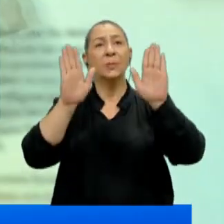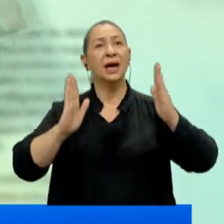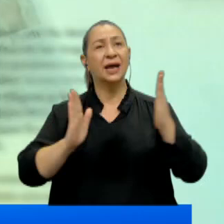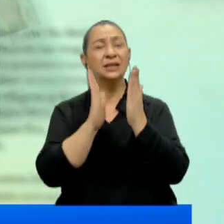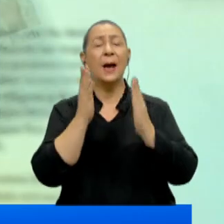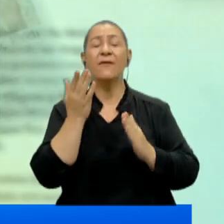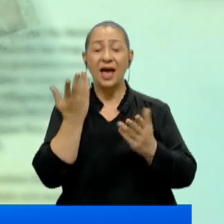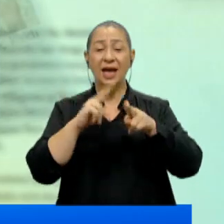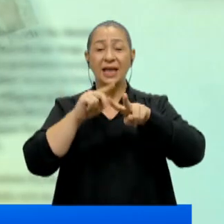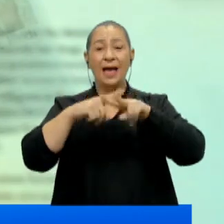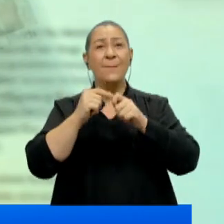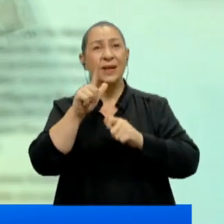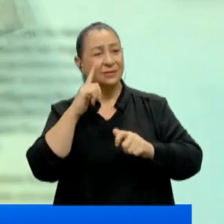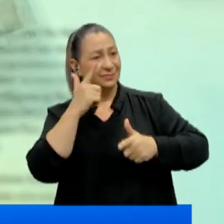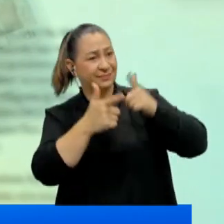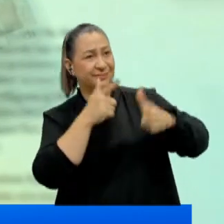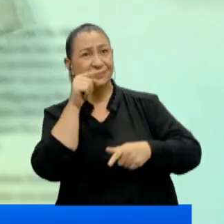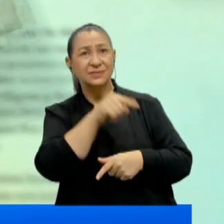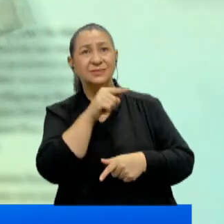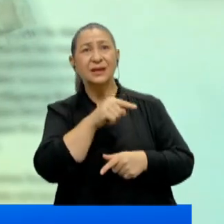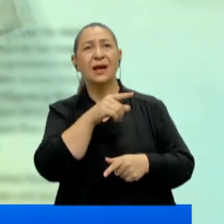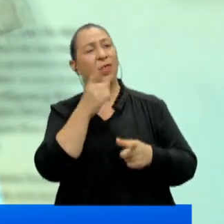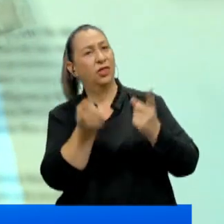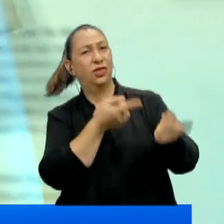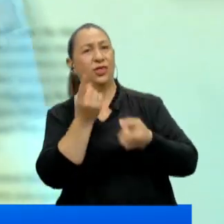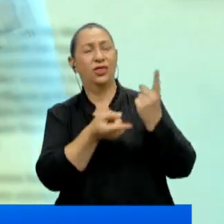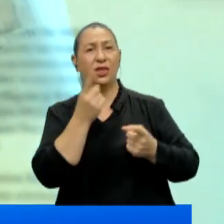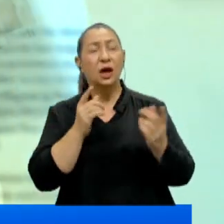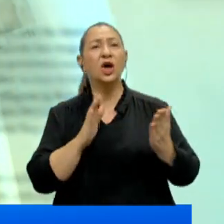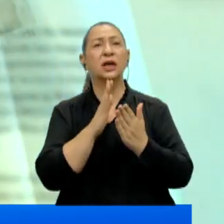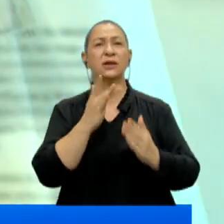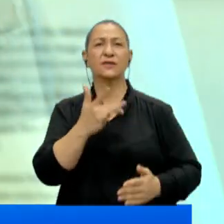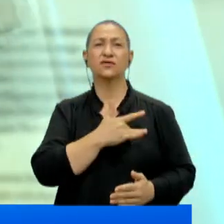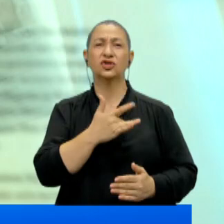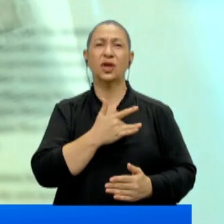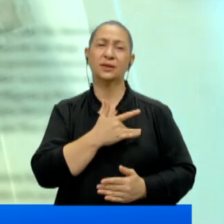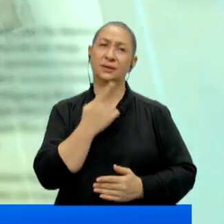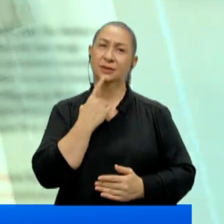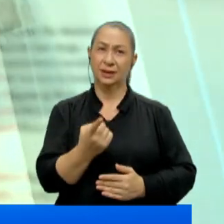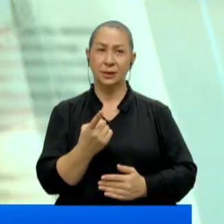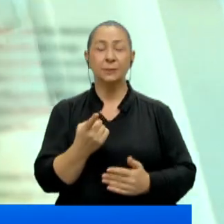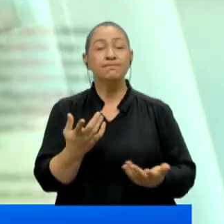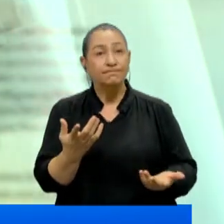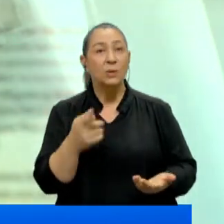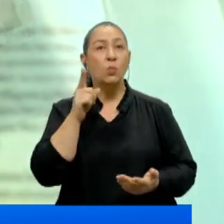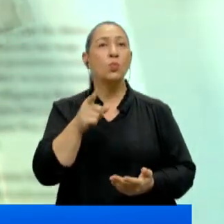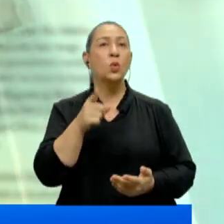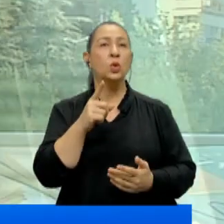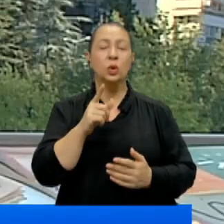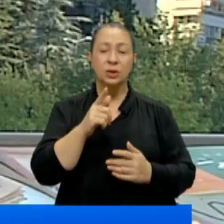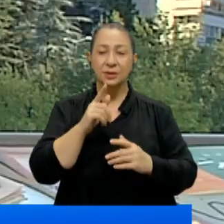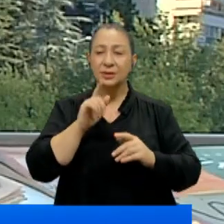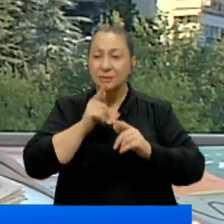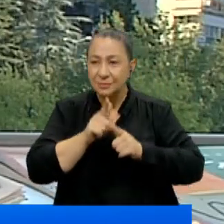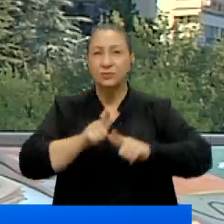ve Kabil'deki görüntüler üzerinden ülkeleriyle alay edilmesine karşı vicdan çağrısı yaptı. Ve kuşkusuz bu çağrıyı